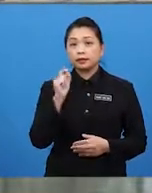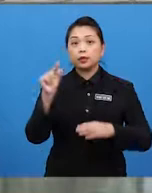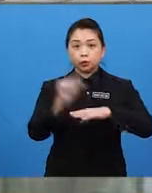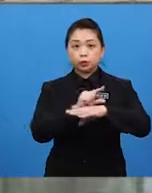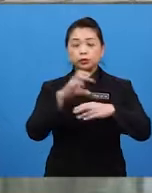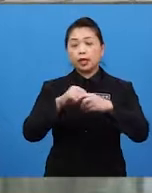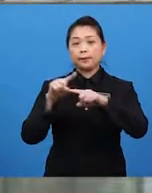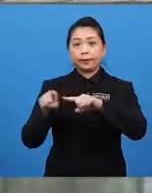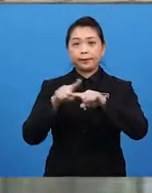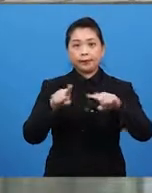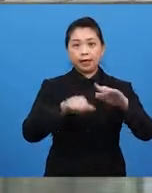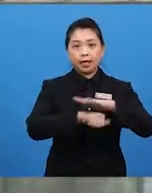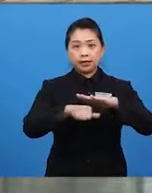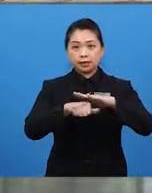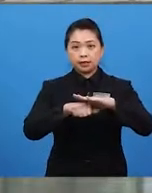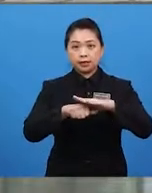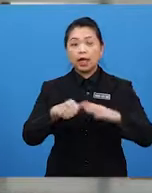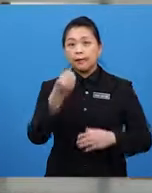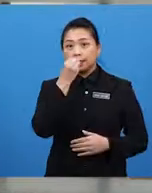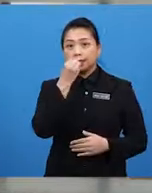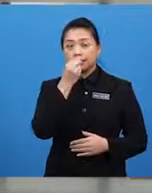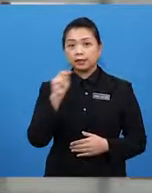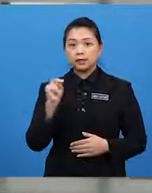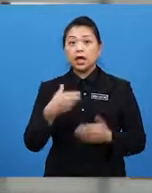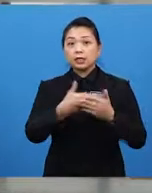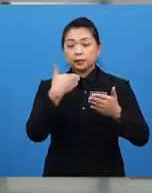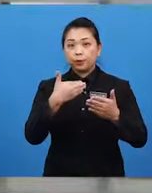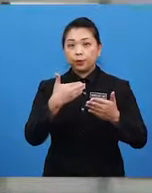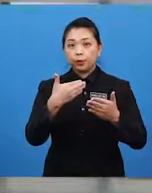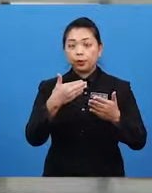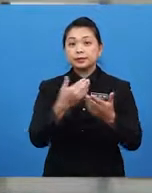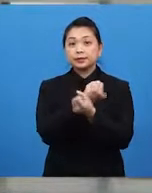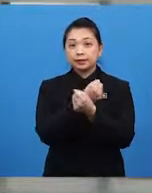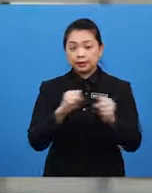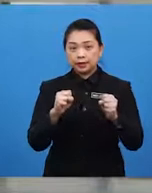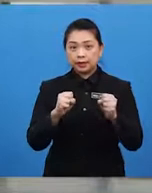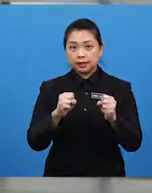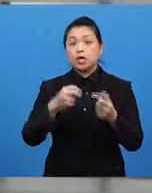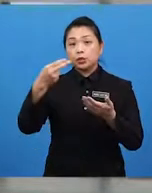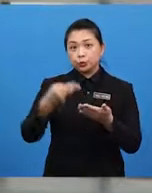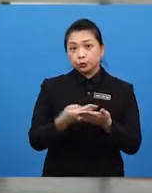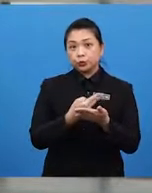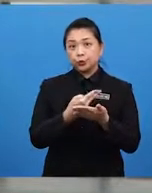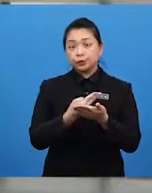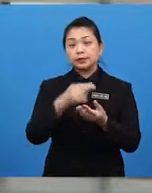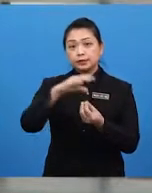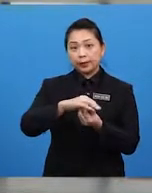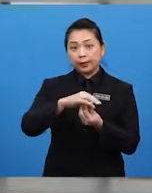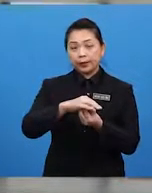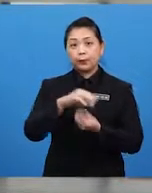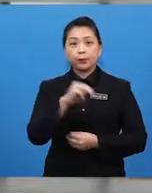dalam berbagai atas jangan makanya sebelum menyediakan hidangan sup krim cendawan ini